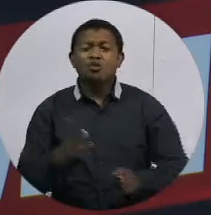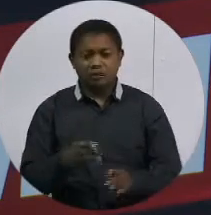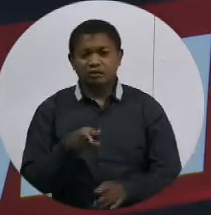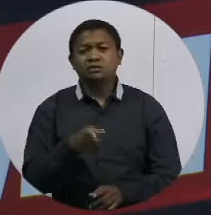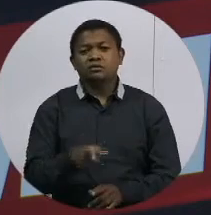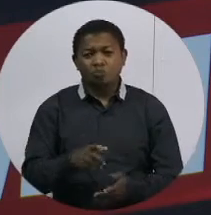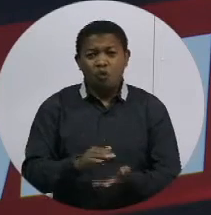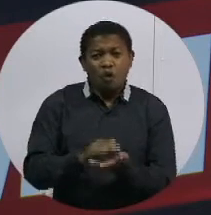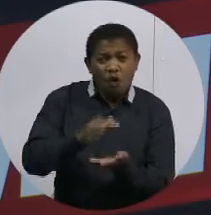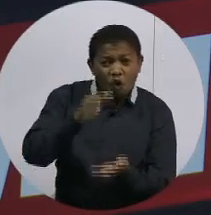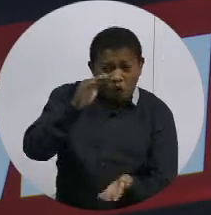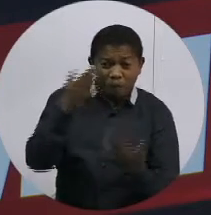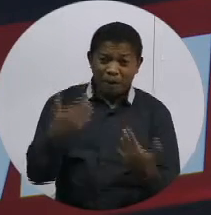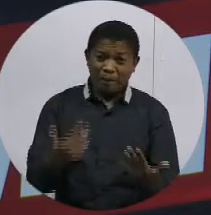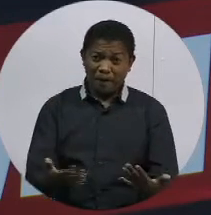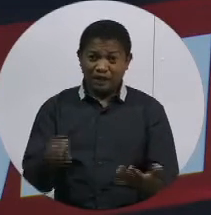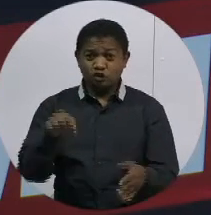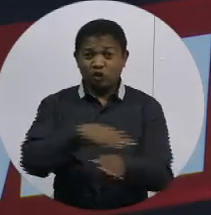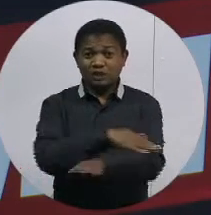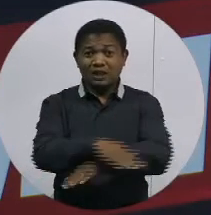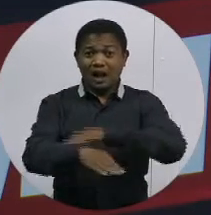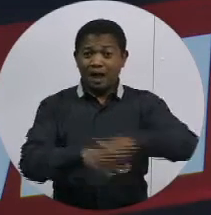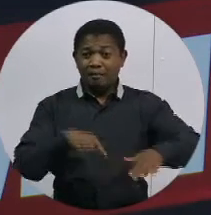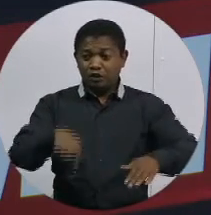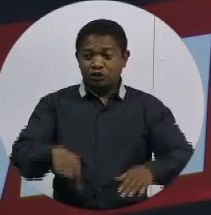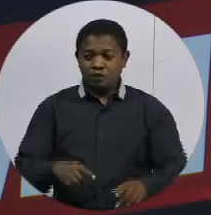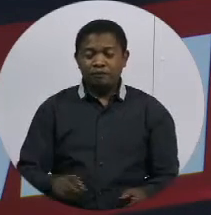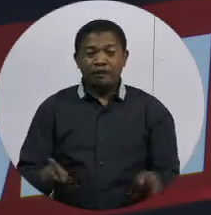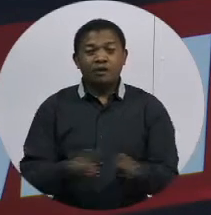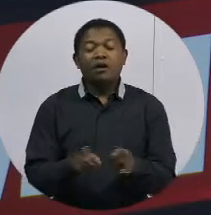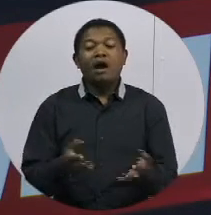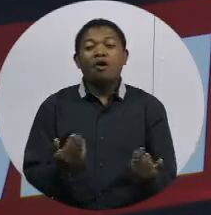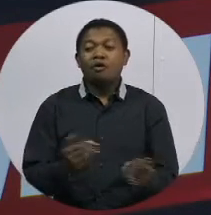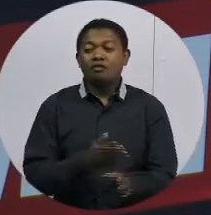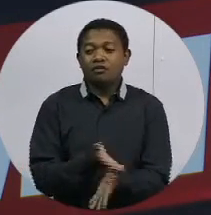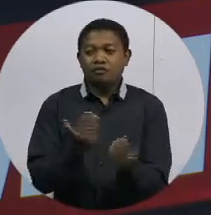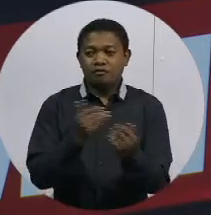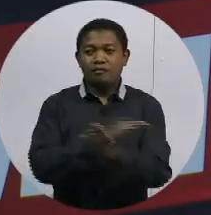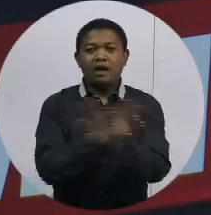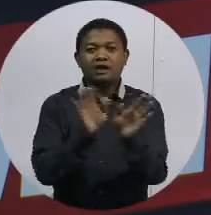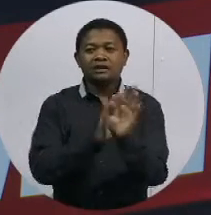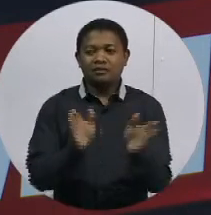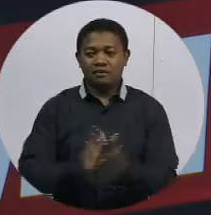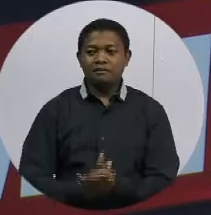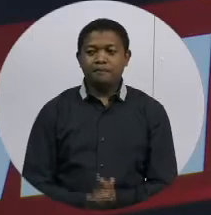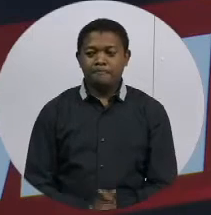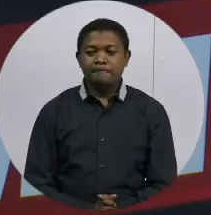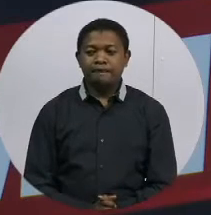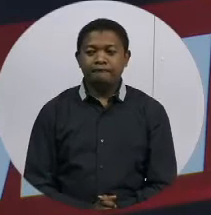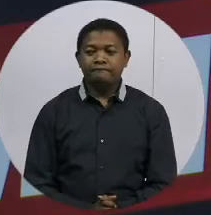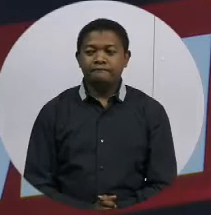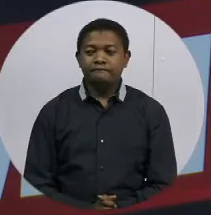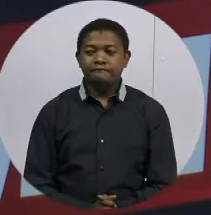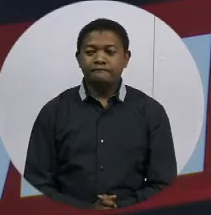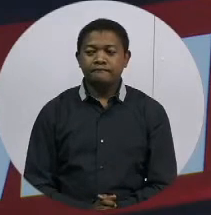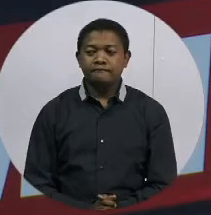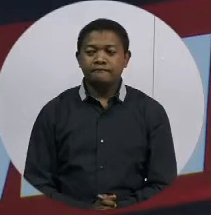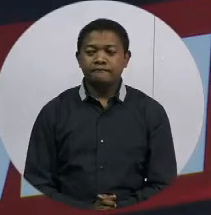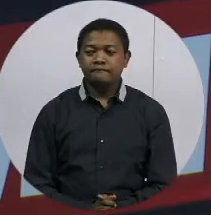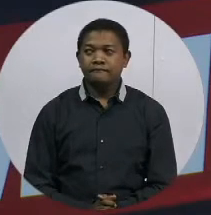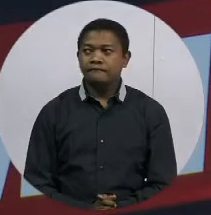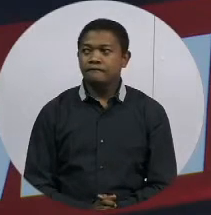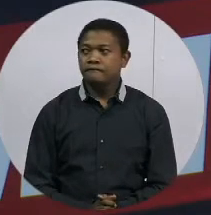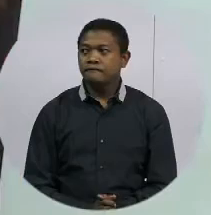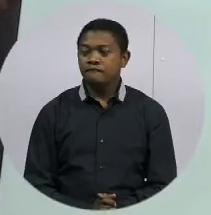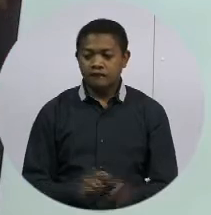moa no tongavany eto amin'izao fotoana izao. Mietsika azy ny fanazavana. Eny tompoko, marina mihitsy